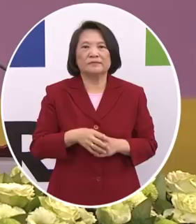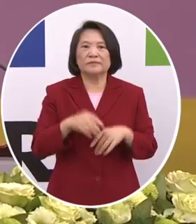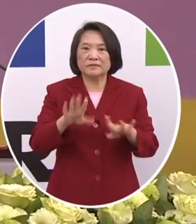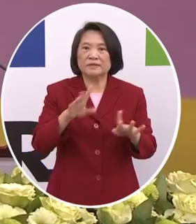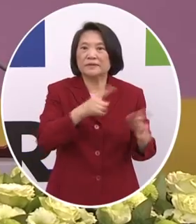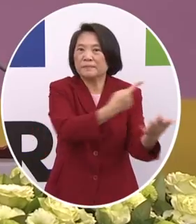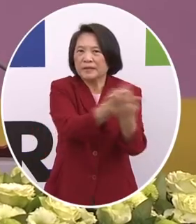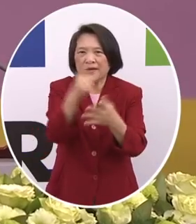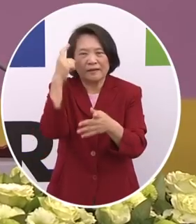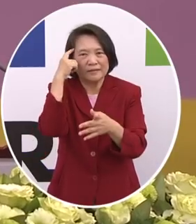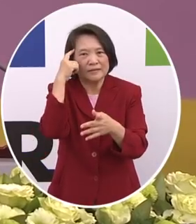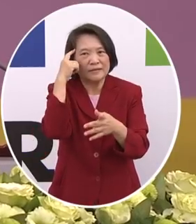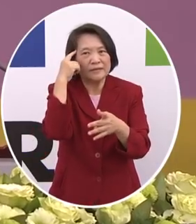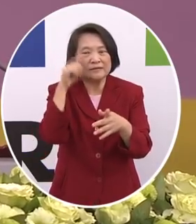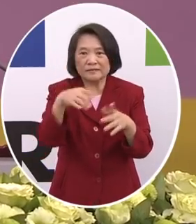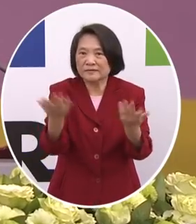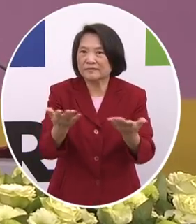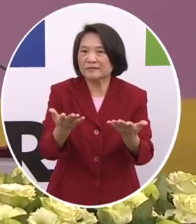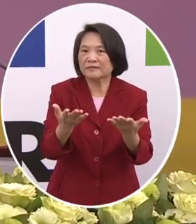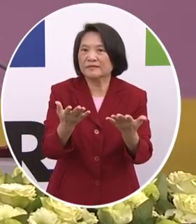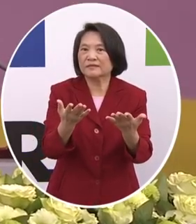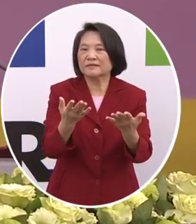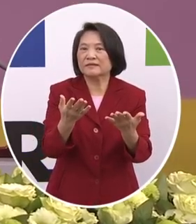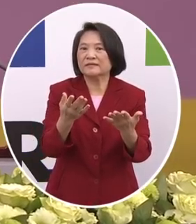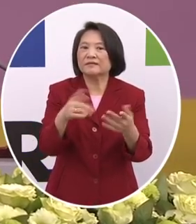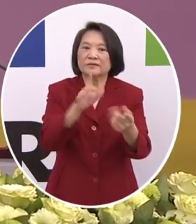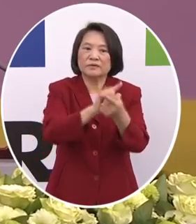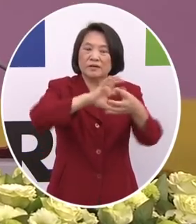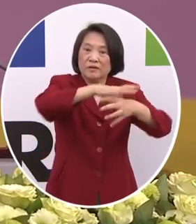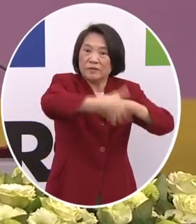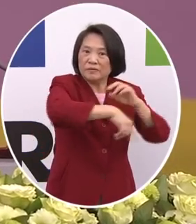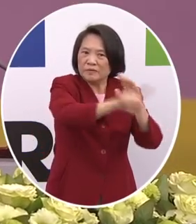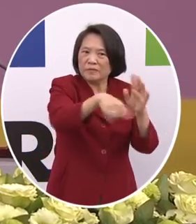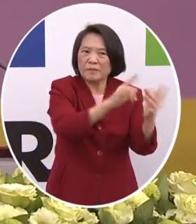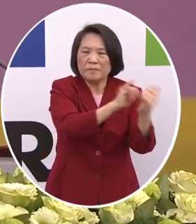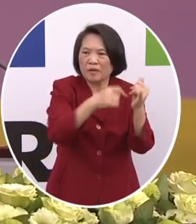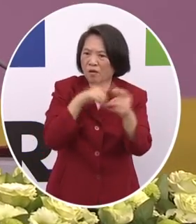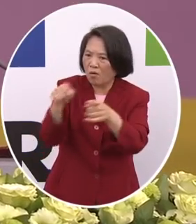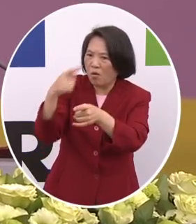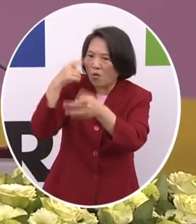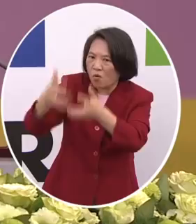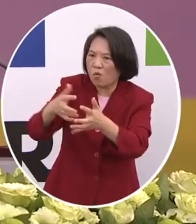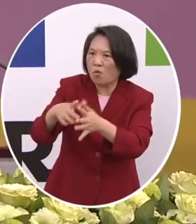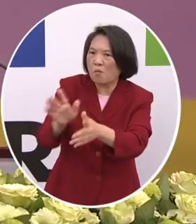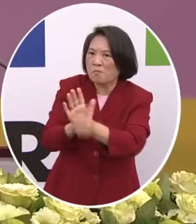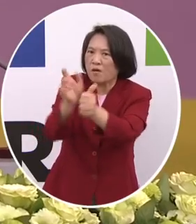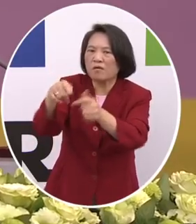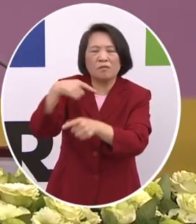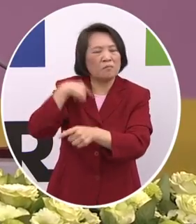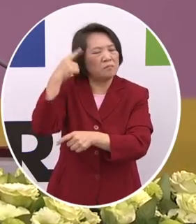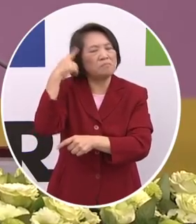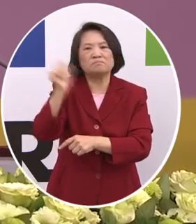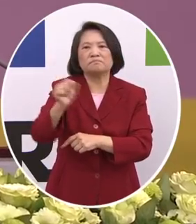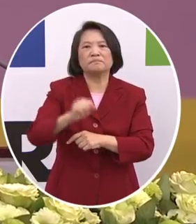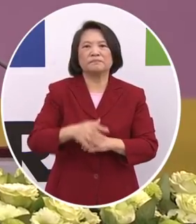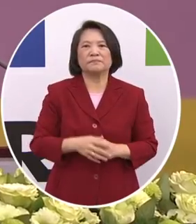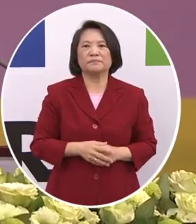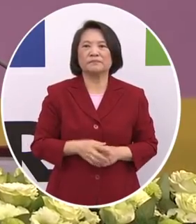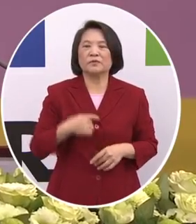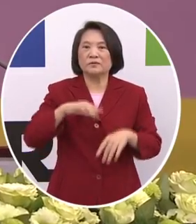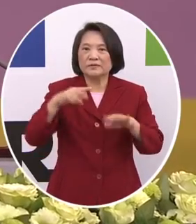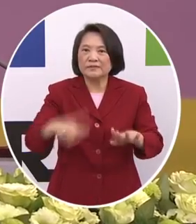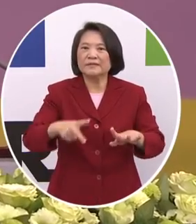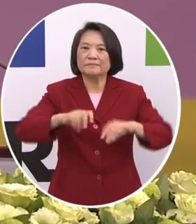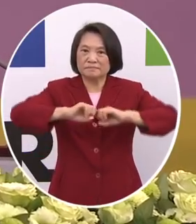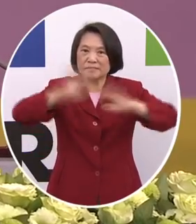主张，也绝对不会获得国际社会的认同跟支持。我要再一次呼